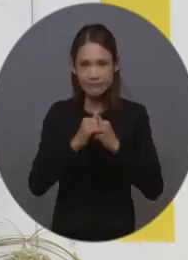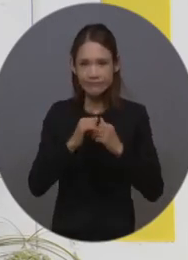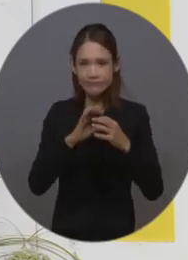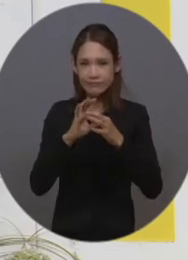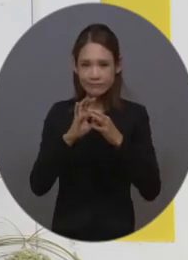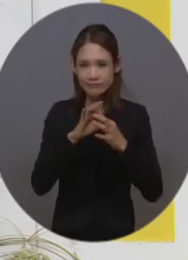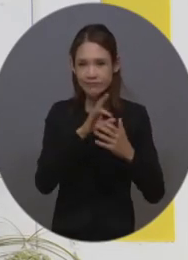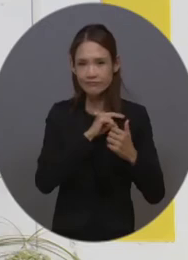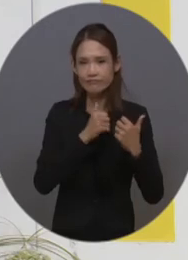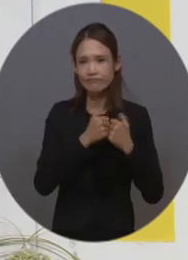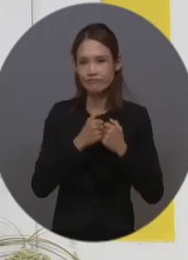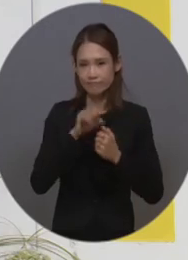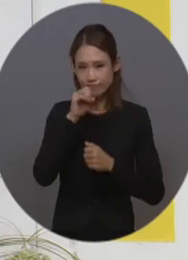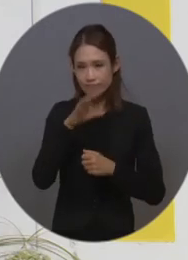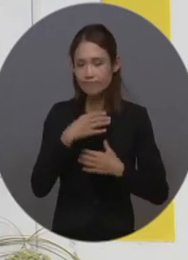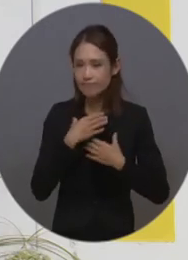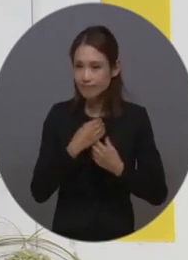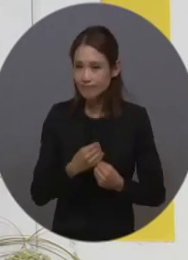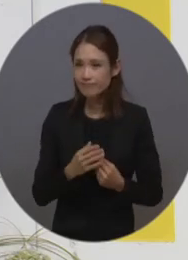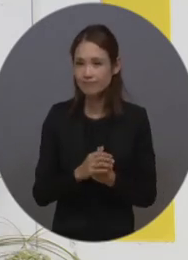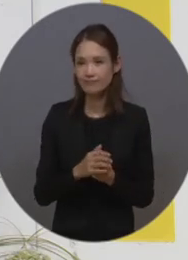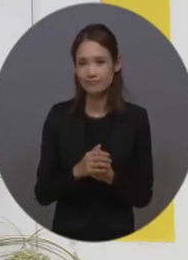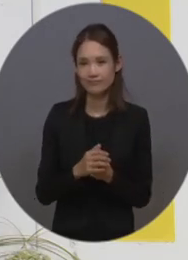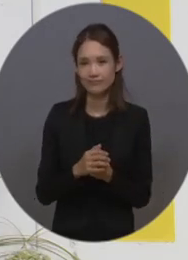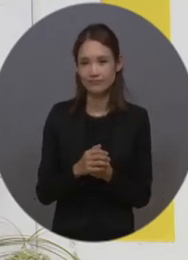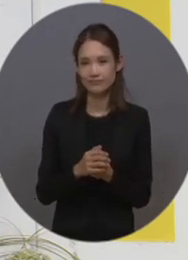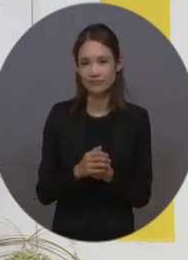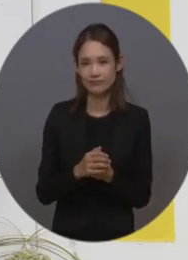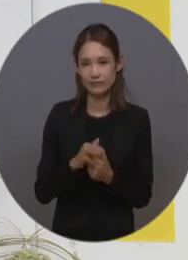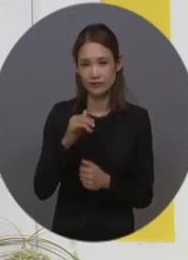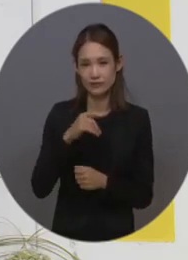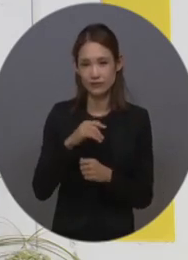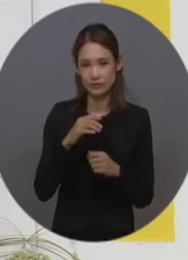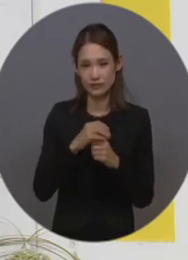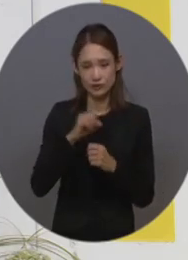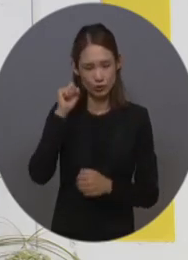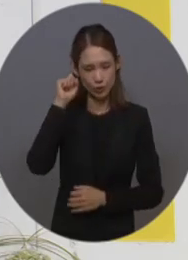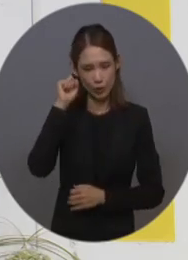의원 외교하기가 편하고 네. 또 미국에서도 주류 사회에서